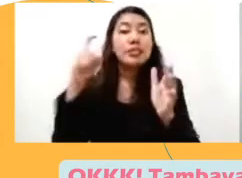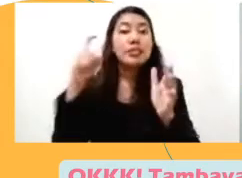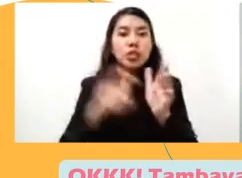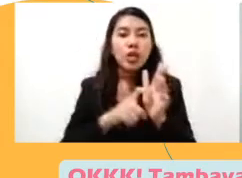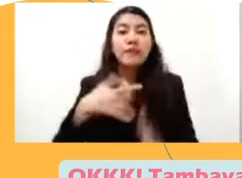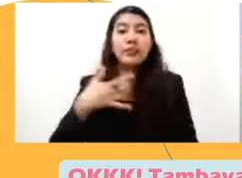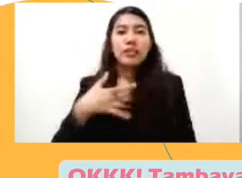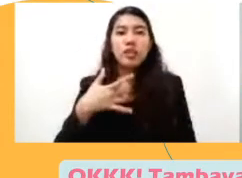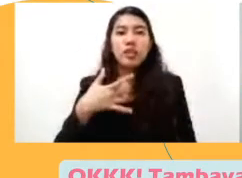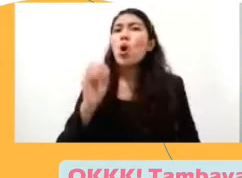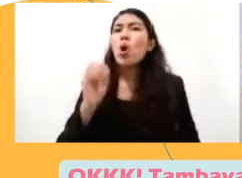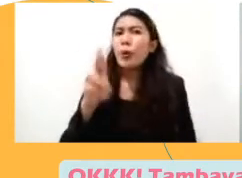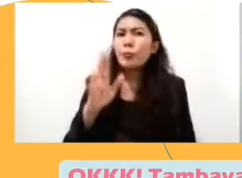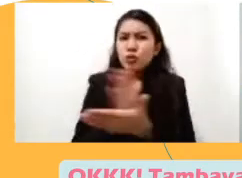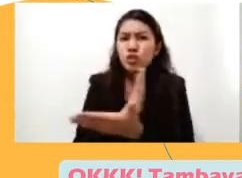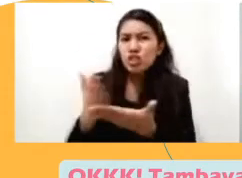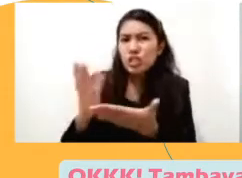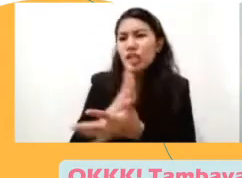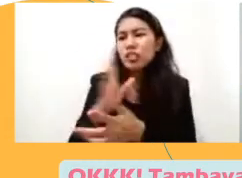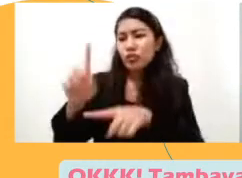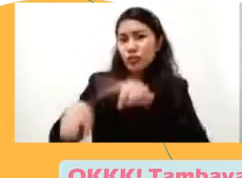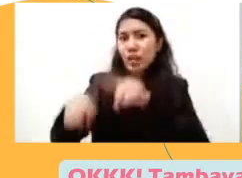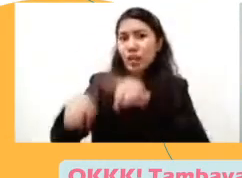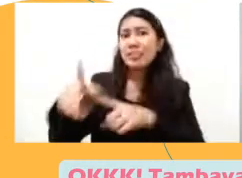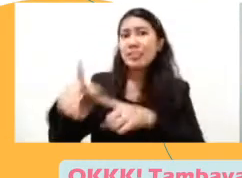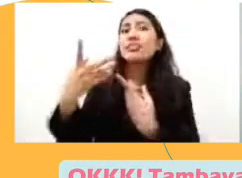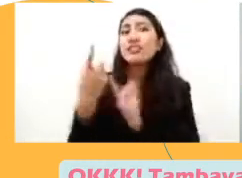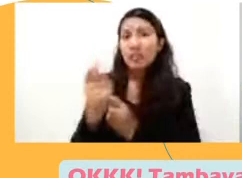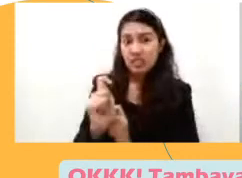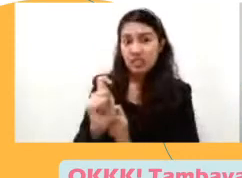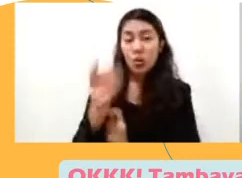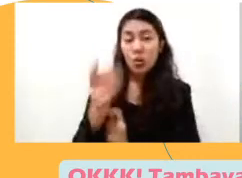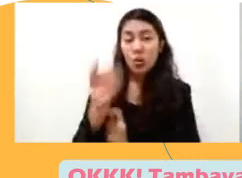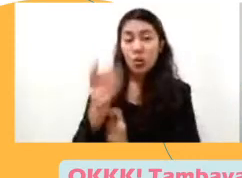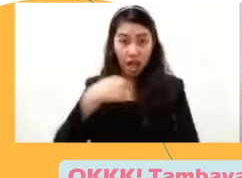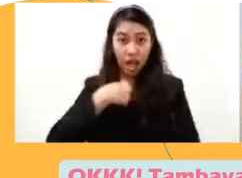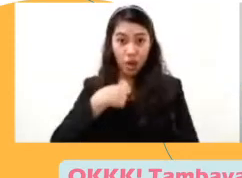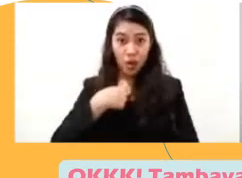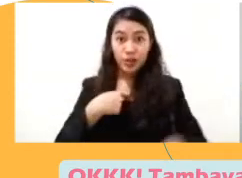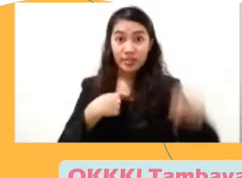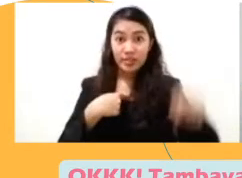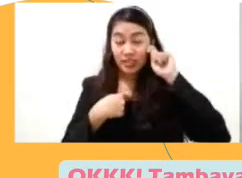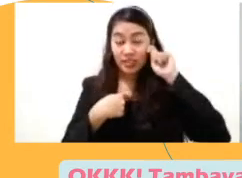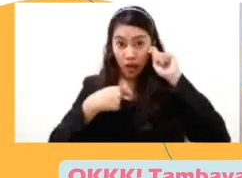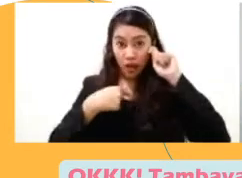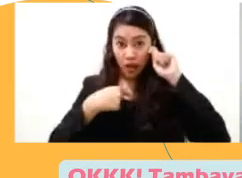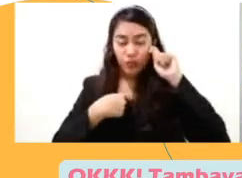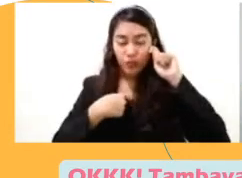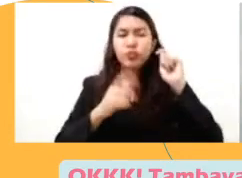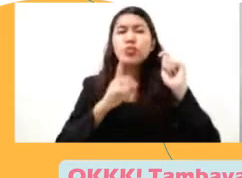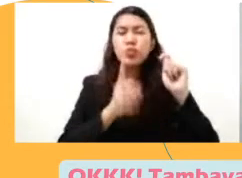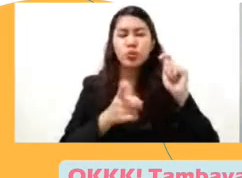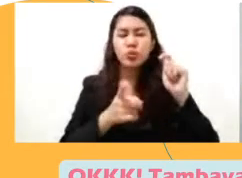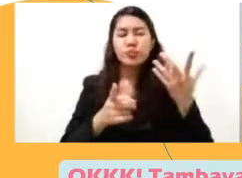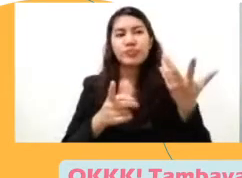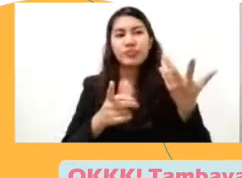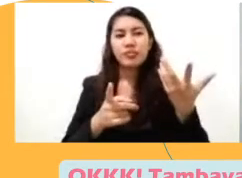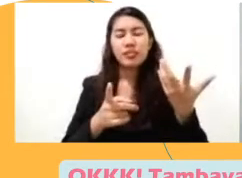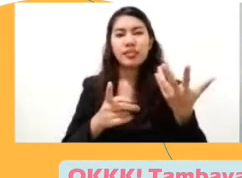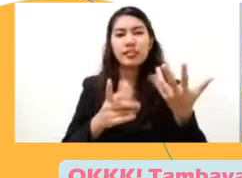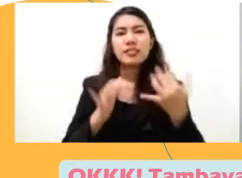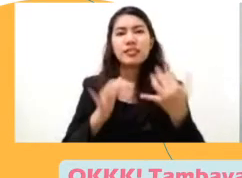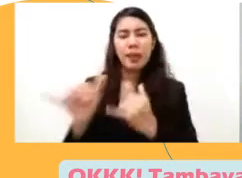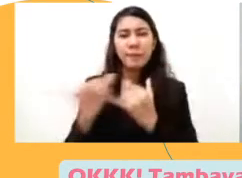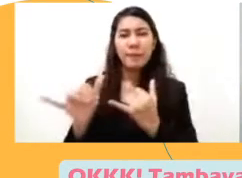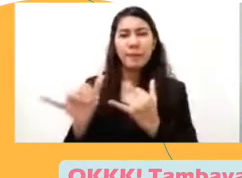sa kaibigan na mapagkakatiwalaan. Dahil ako mismo, ako, bilang ako, hirap ako na